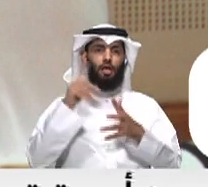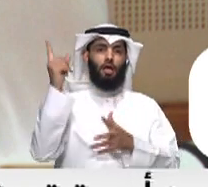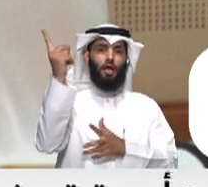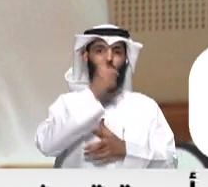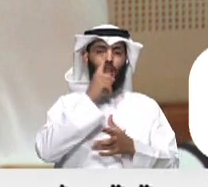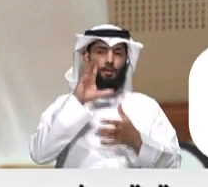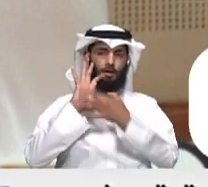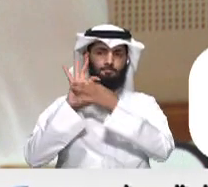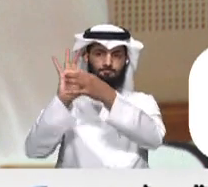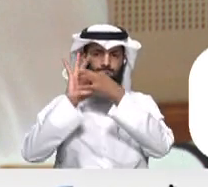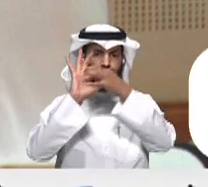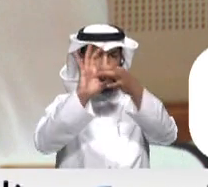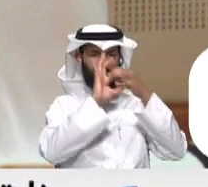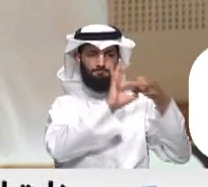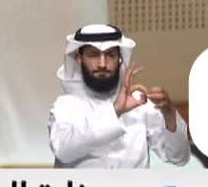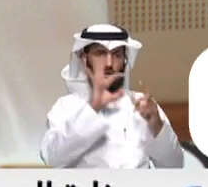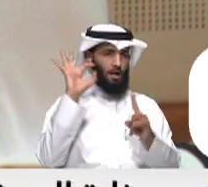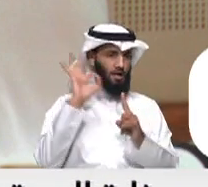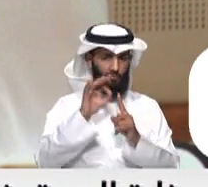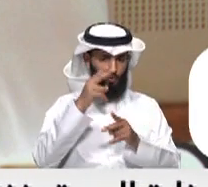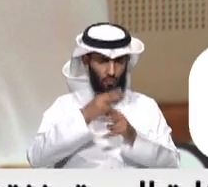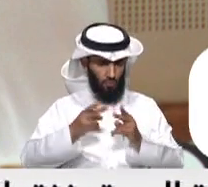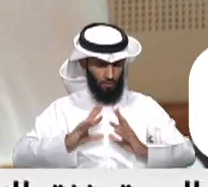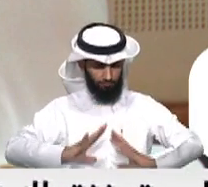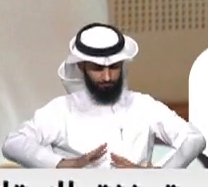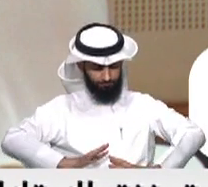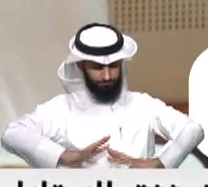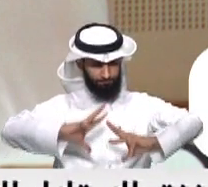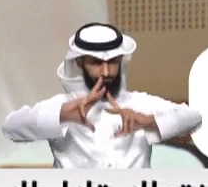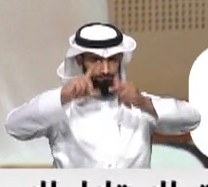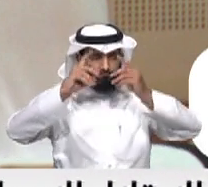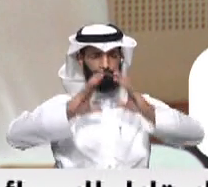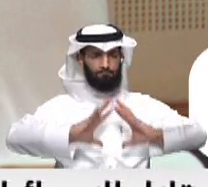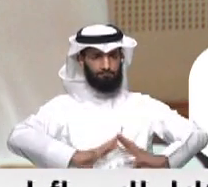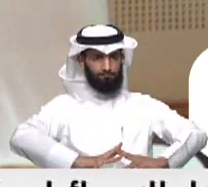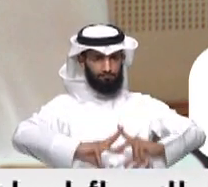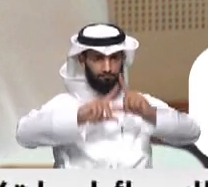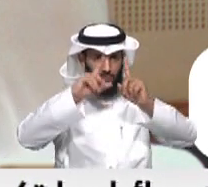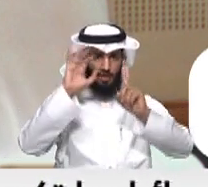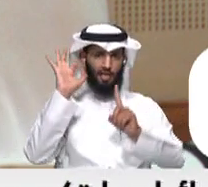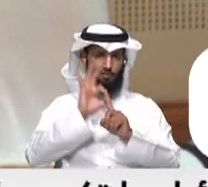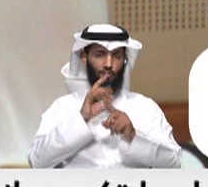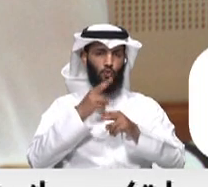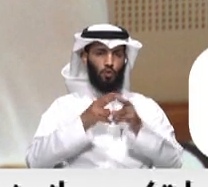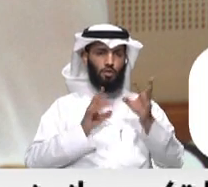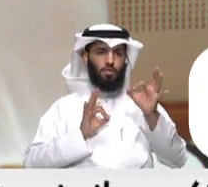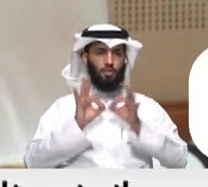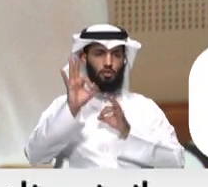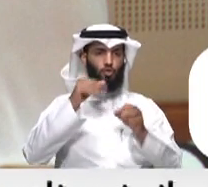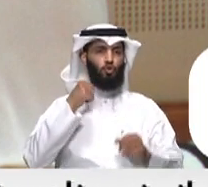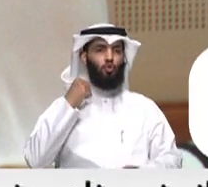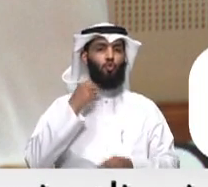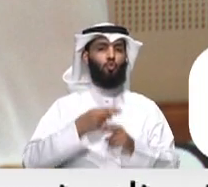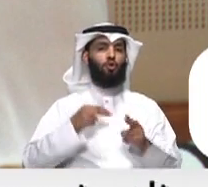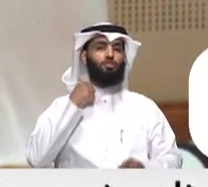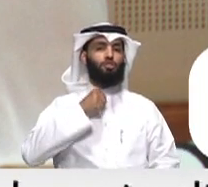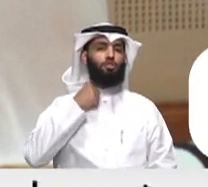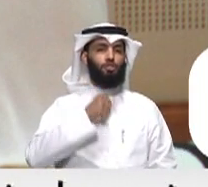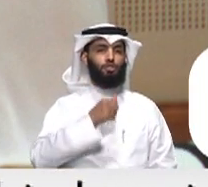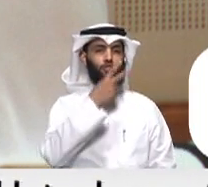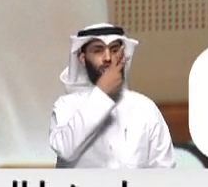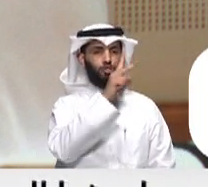تحقيق ركيزه بنيه تحتيه متطوره التي جاءت ضمن الخطه التنمويه كويت جدي